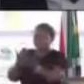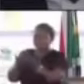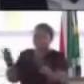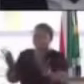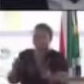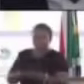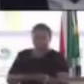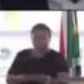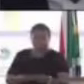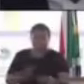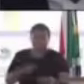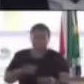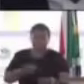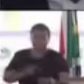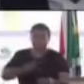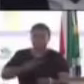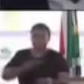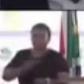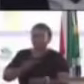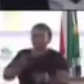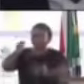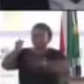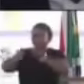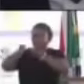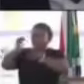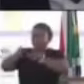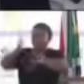ngifisa ukuba ngisho ngichizelele kakhulu